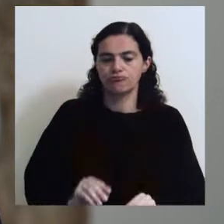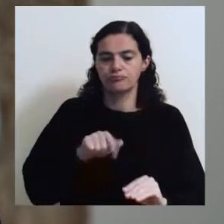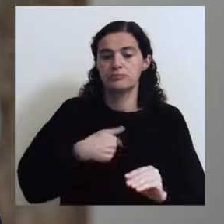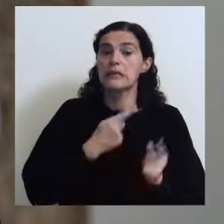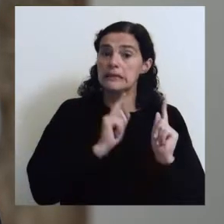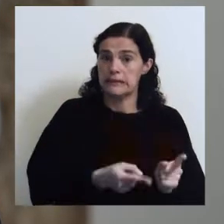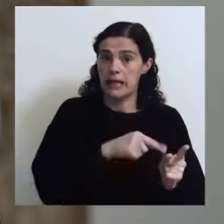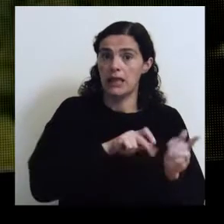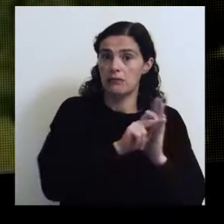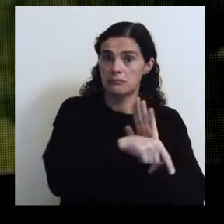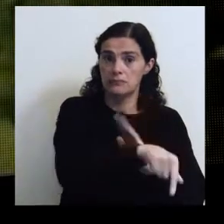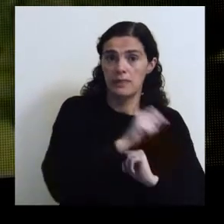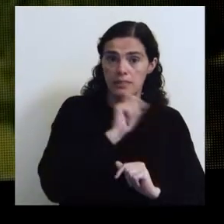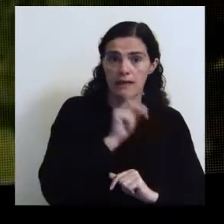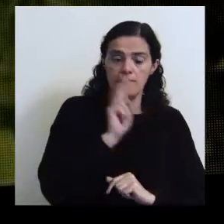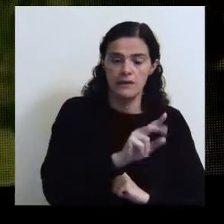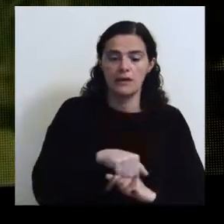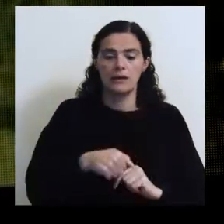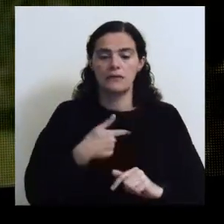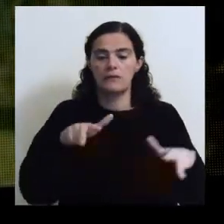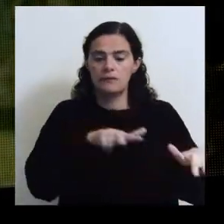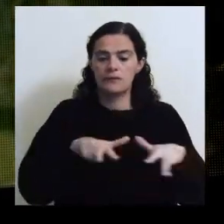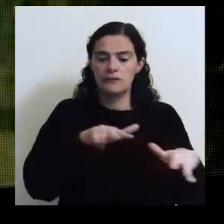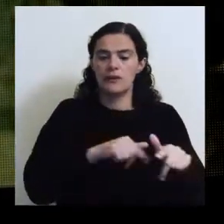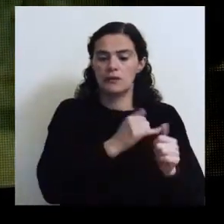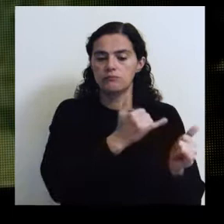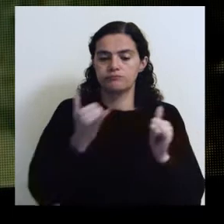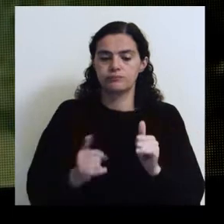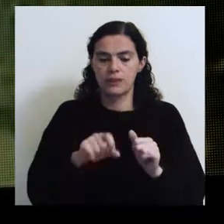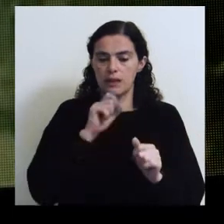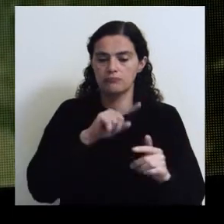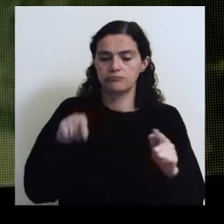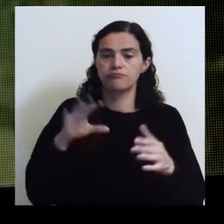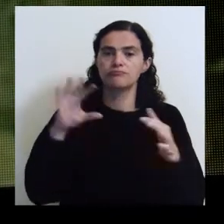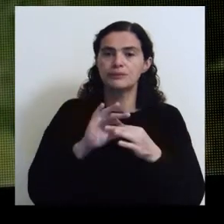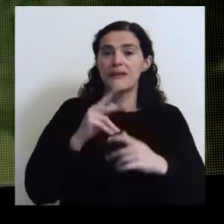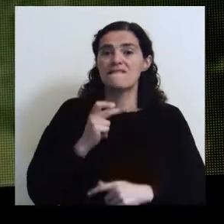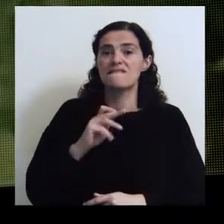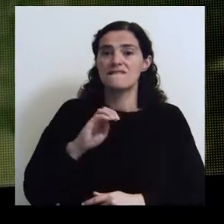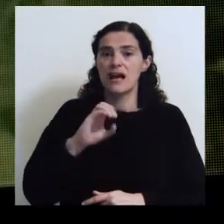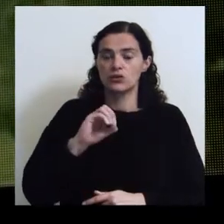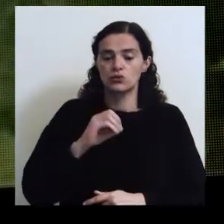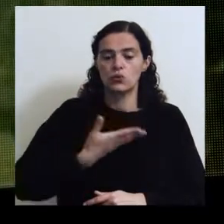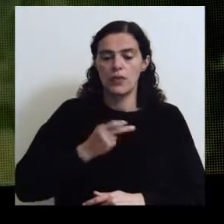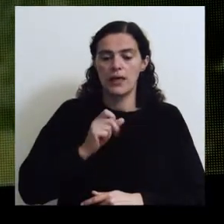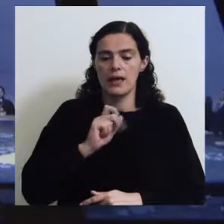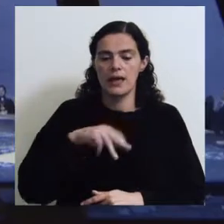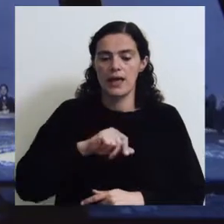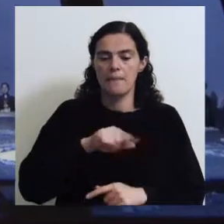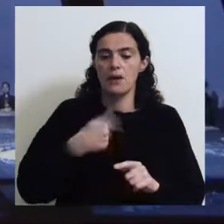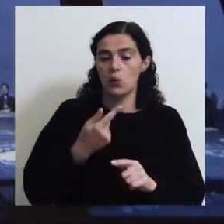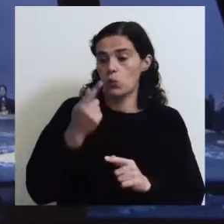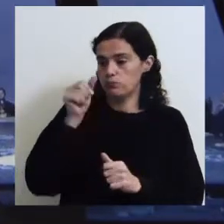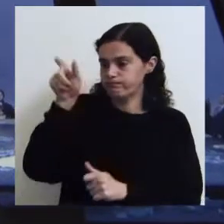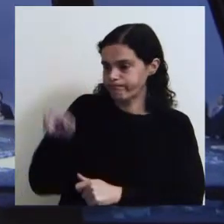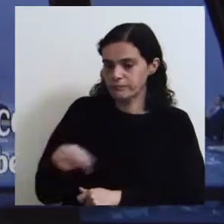à l'entrée de l'exposition. Cette vidéo est suivie d'un salut, d'une vidéo sur Vasco da Gama, qui était une façon qu'a